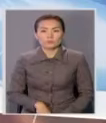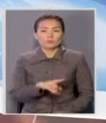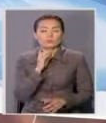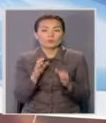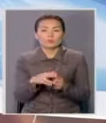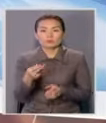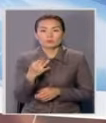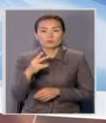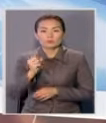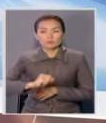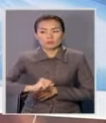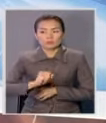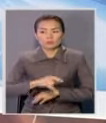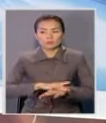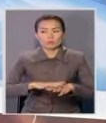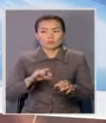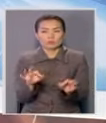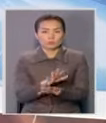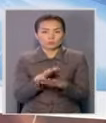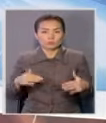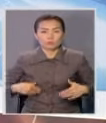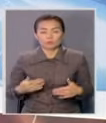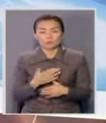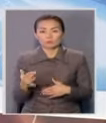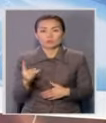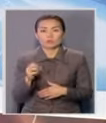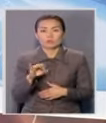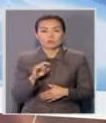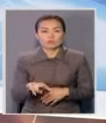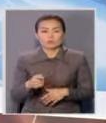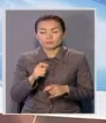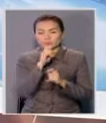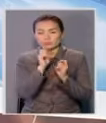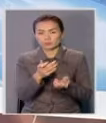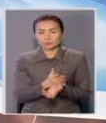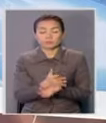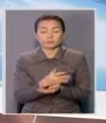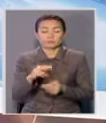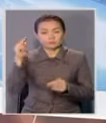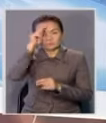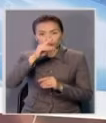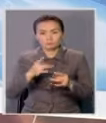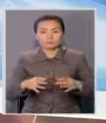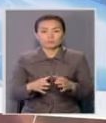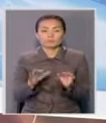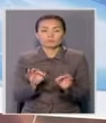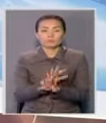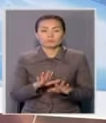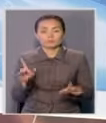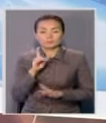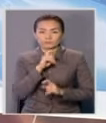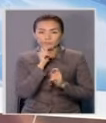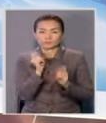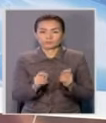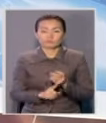Еріктілер Дина Нұрпейсова атындағы халықтық музыка колледжіне рояль сыйға тартты. Осыған орай білім беру мекемесінде аспапты салтанатты